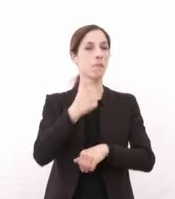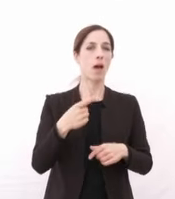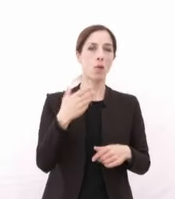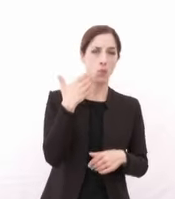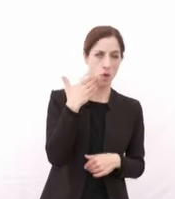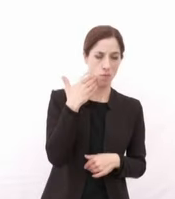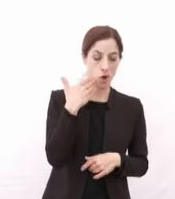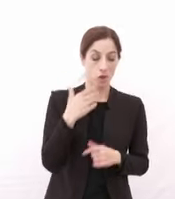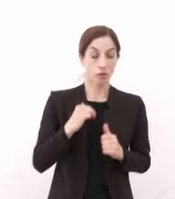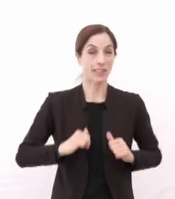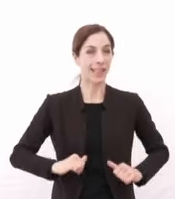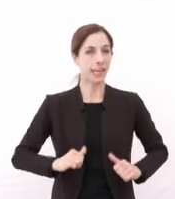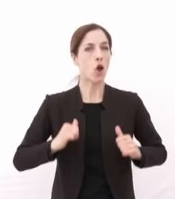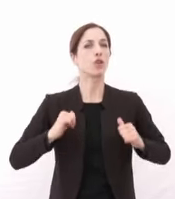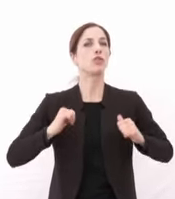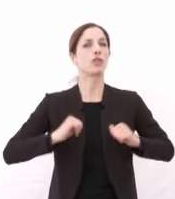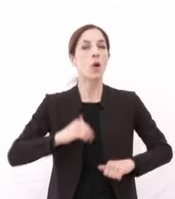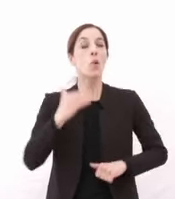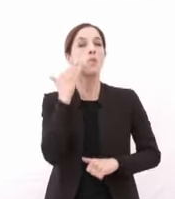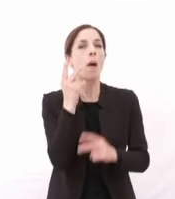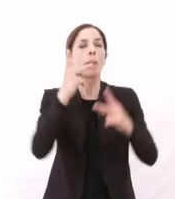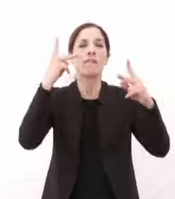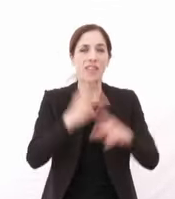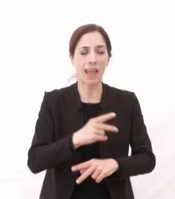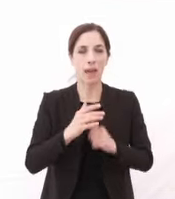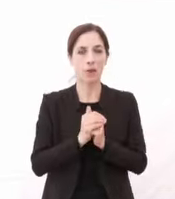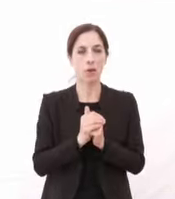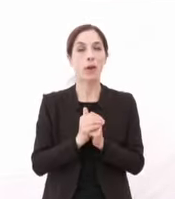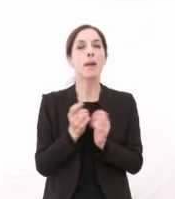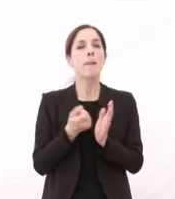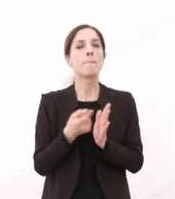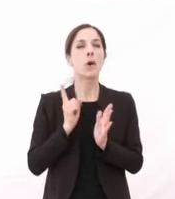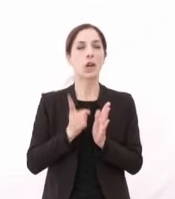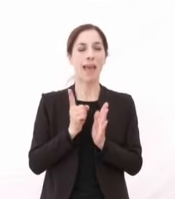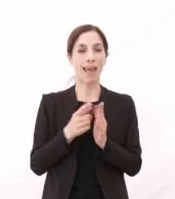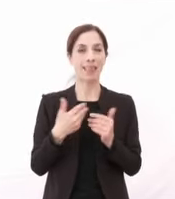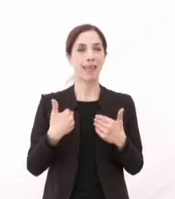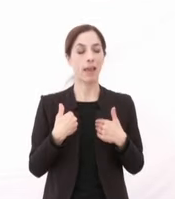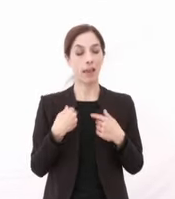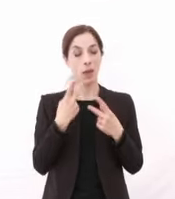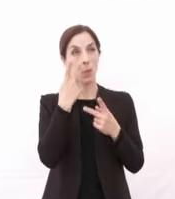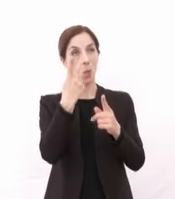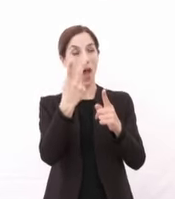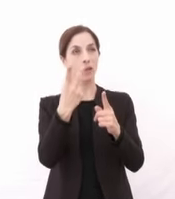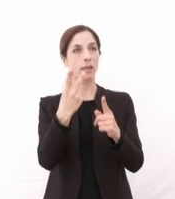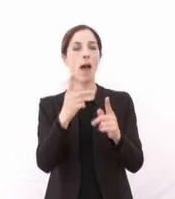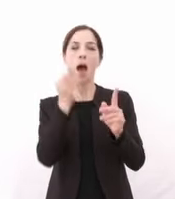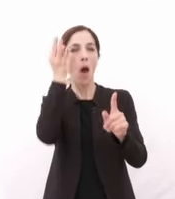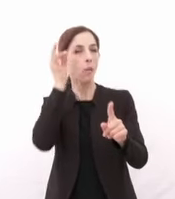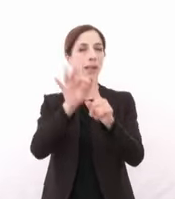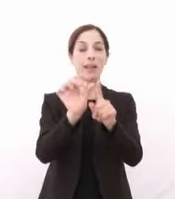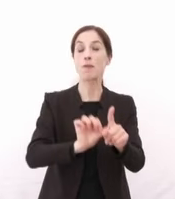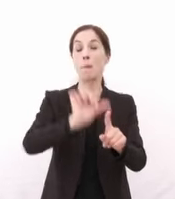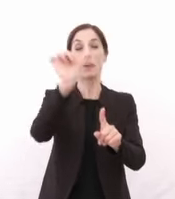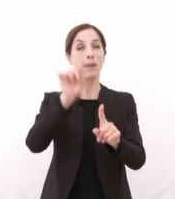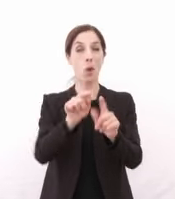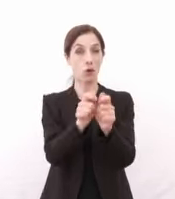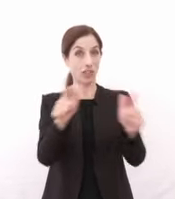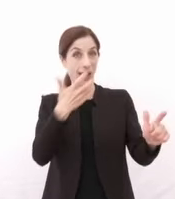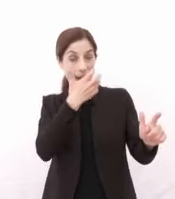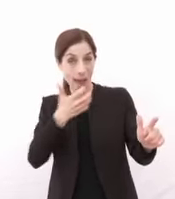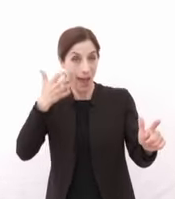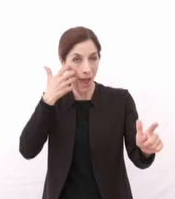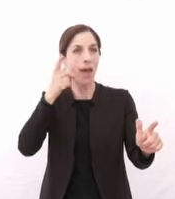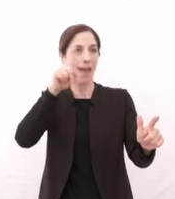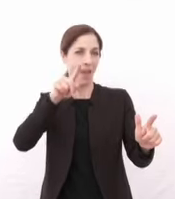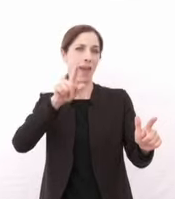vero, l'importante è non desistere nell'interesse superiore della nostra città e del nostro paese, aggiungo. E